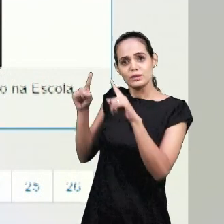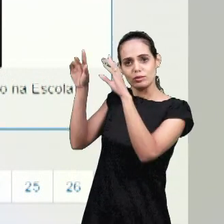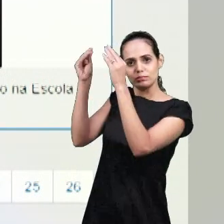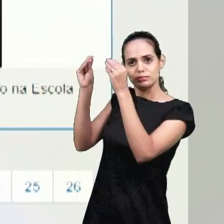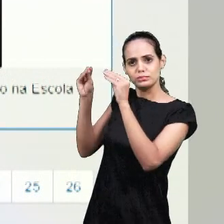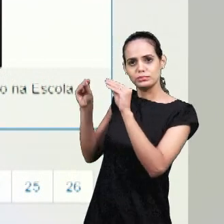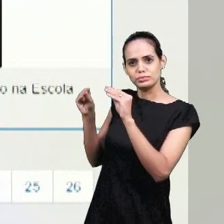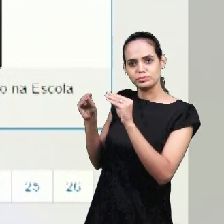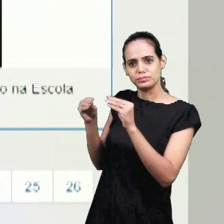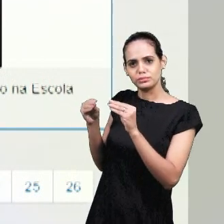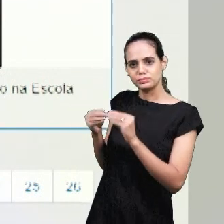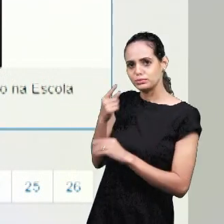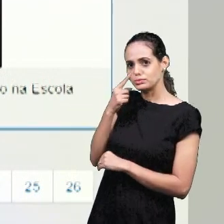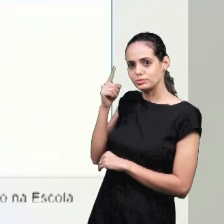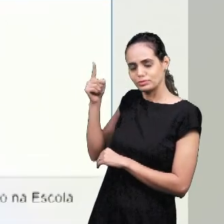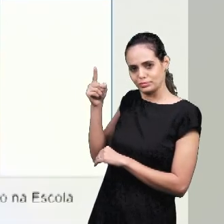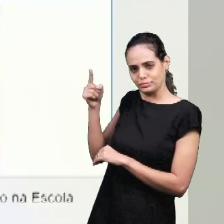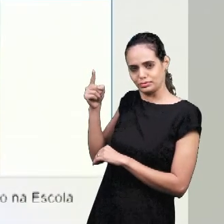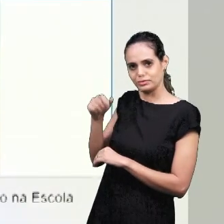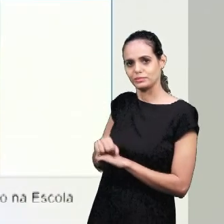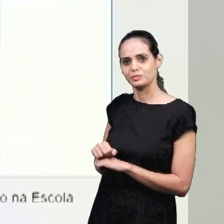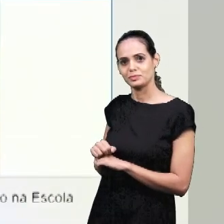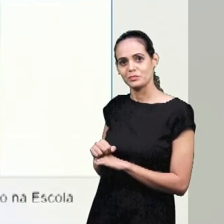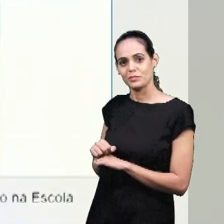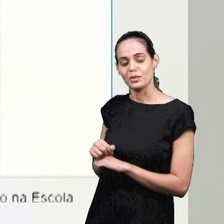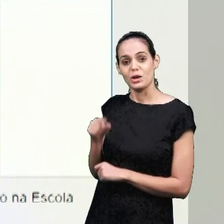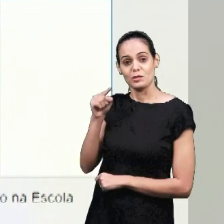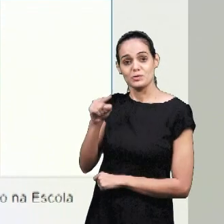postées. Et si vous regardez encore en bas,